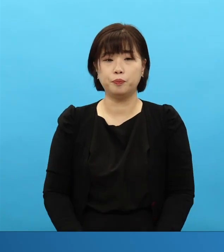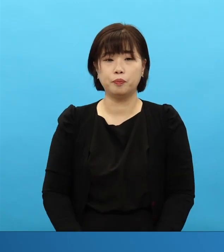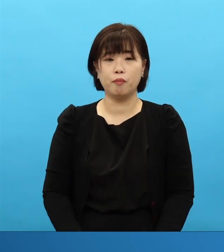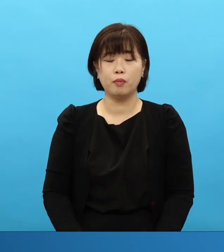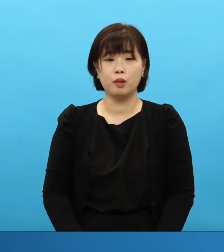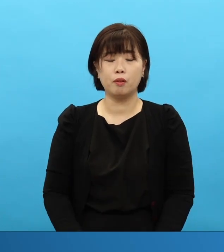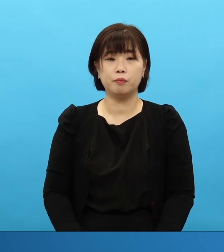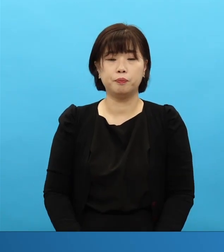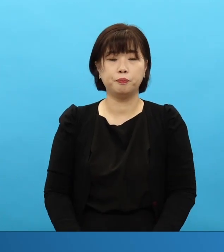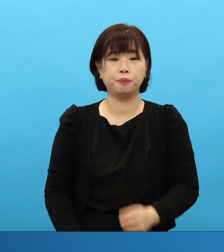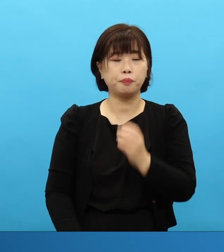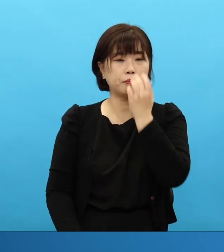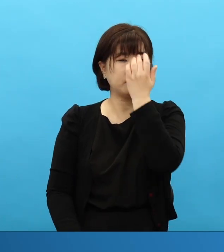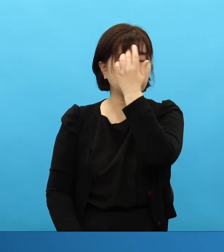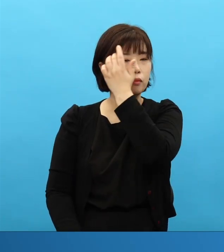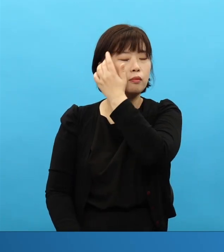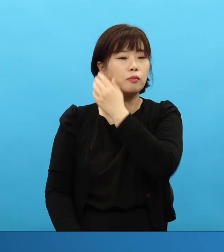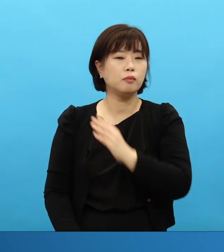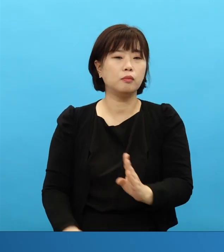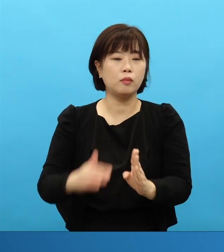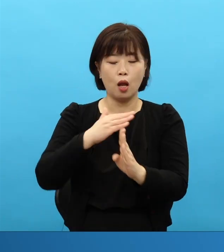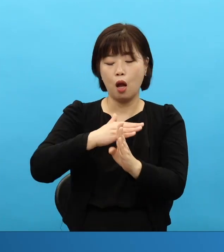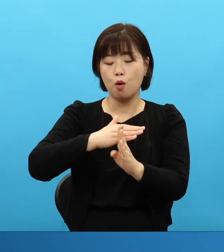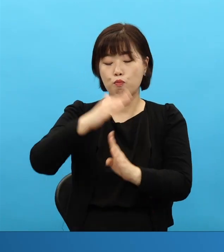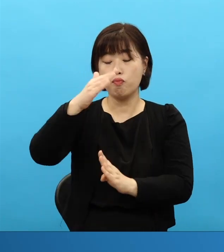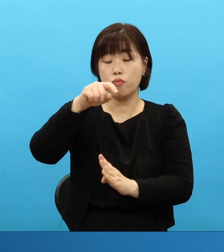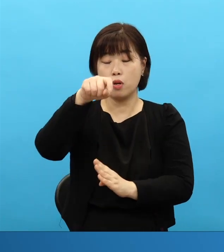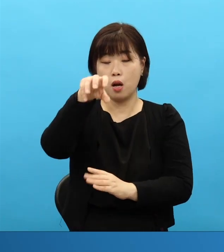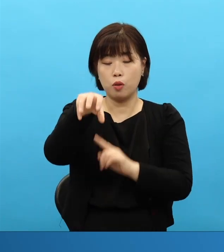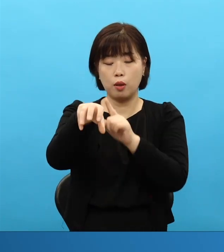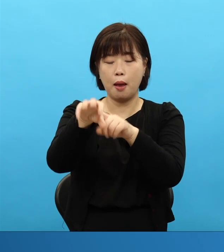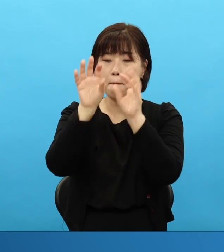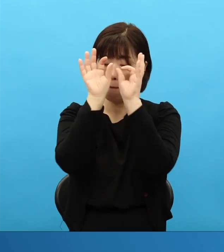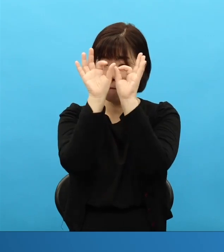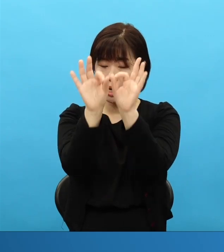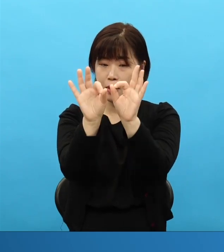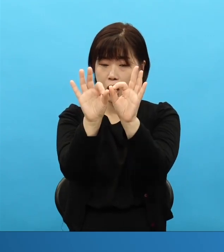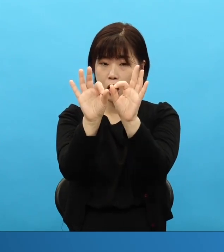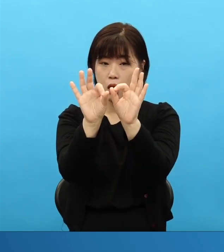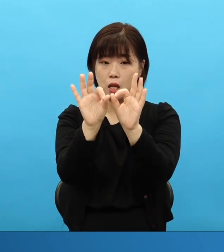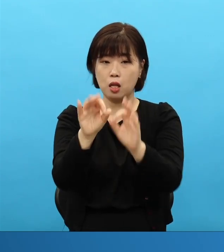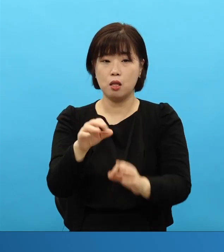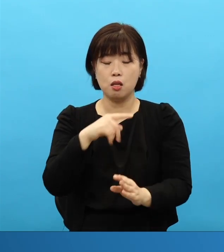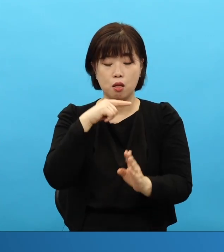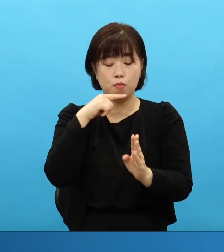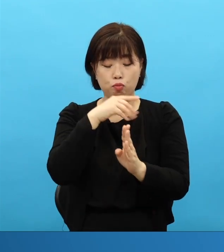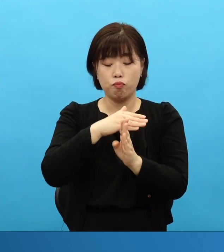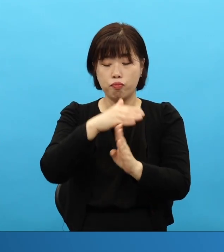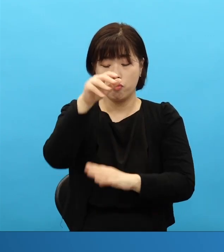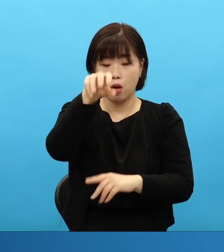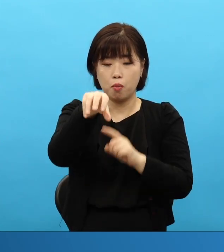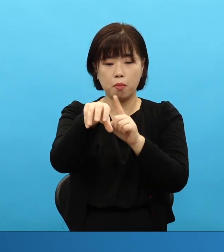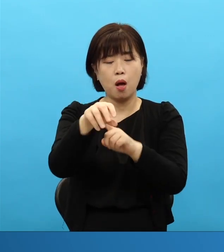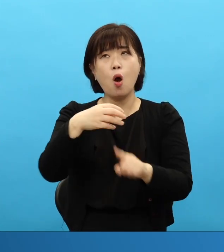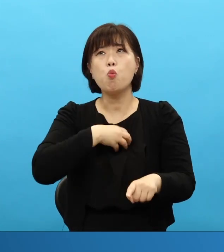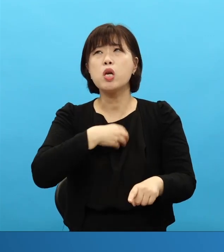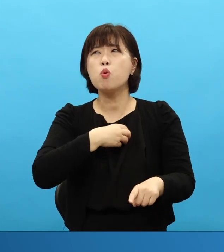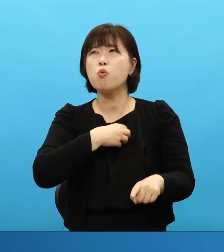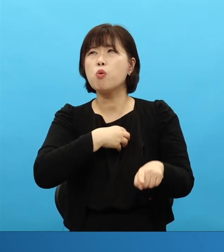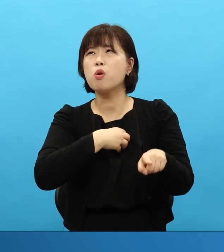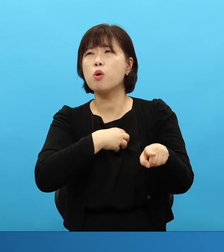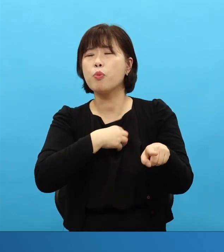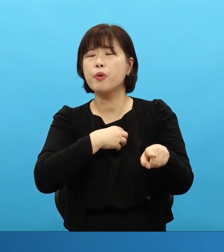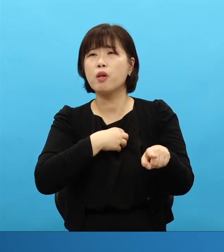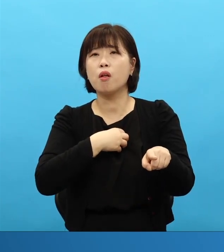되는 거거든요. The people in North Korea, 위기 속에 있어요. they're in a situation, a crisis. They 아무 need to know 잘못도 없이 that. 태어난 게 잘못이라. They're just being born is their